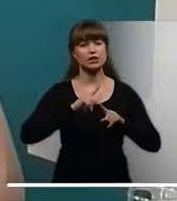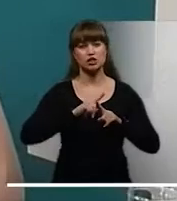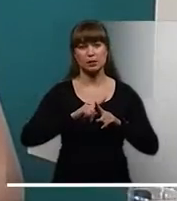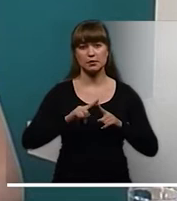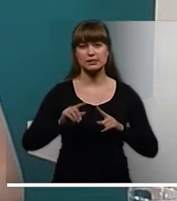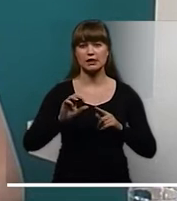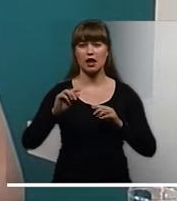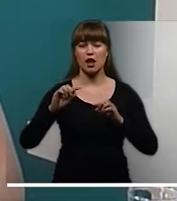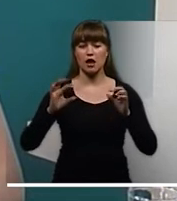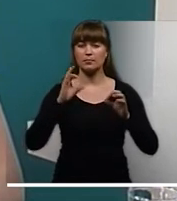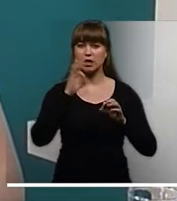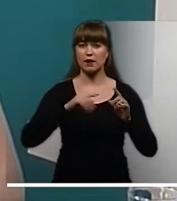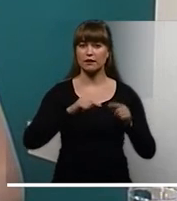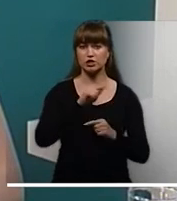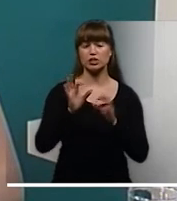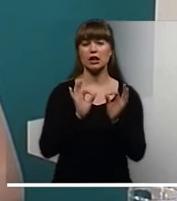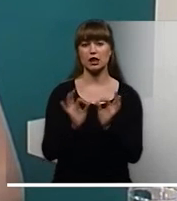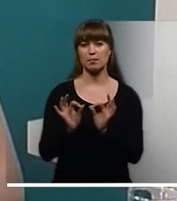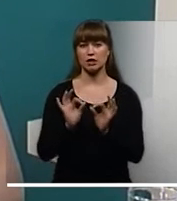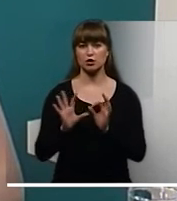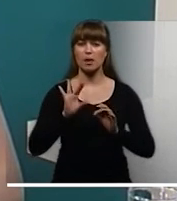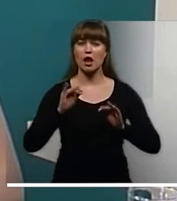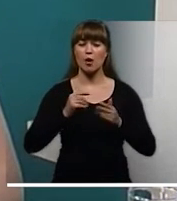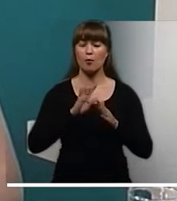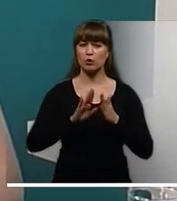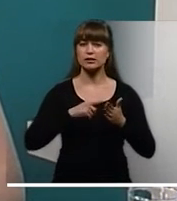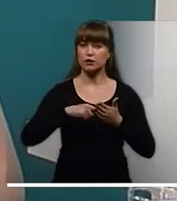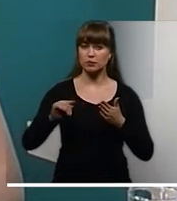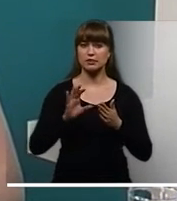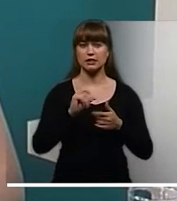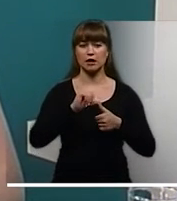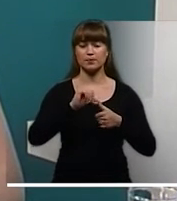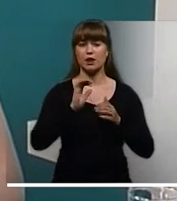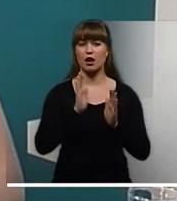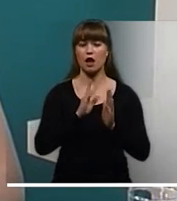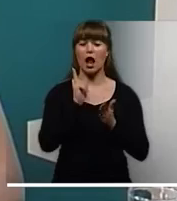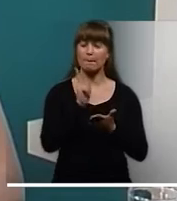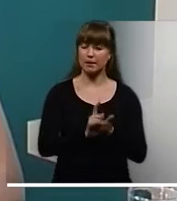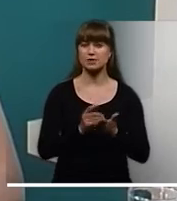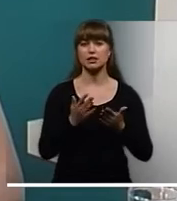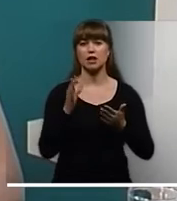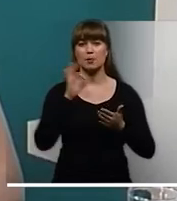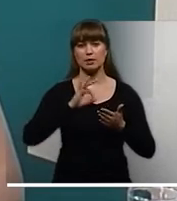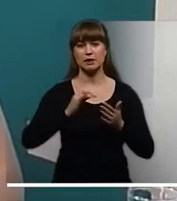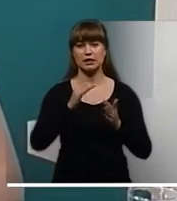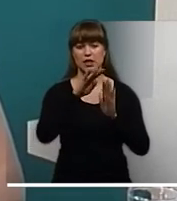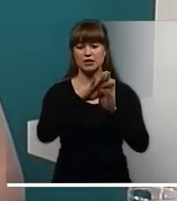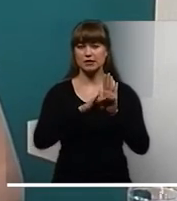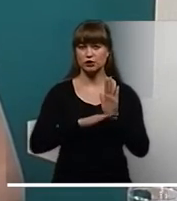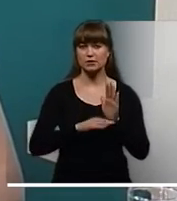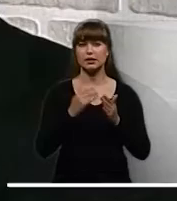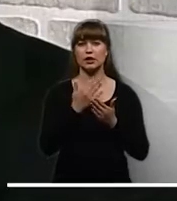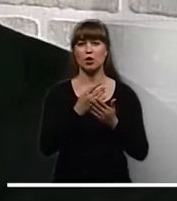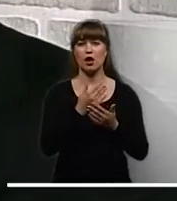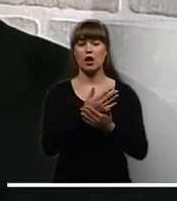быстро кровообращение нормализуем, но после выписки из стационара пациент обязан принимать, к сожалению, обязан целую